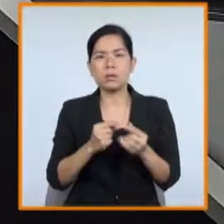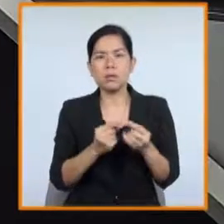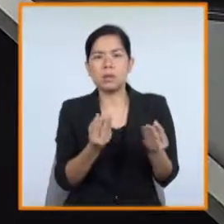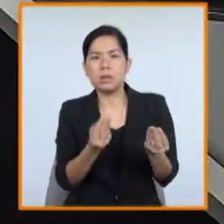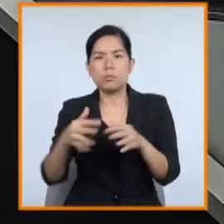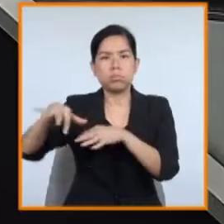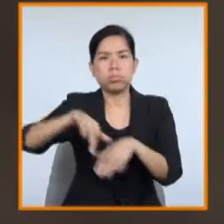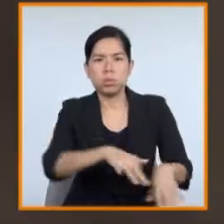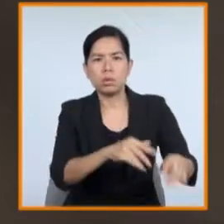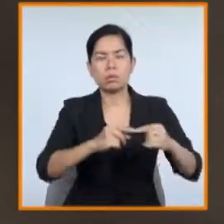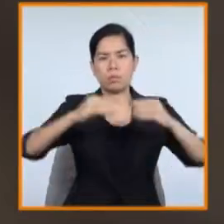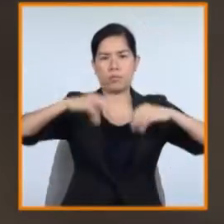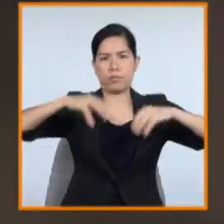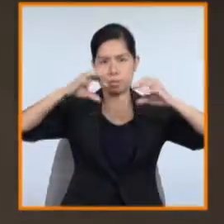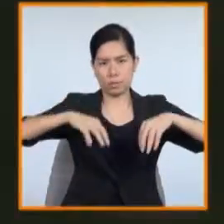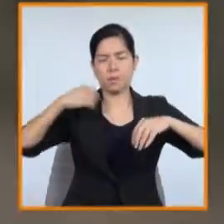ในพื้นที่ค่ะ